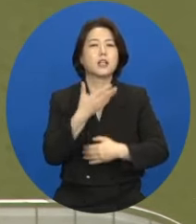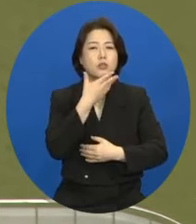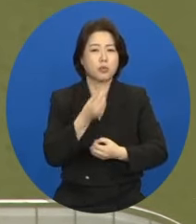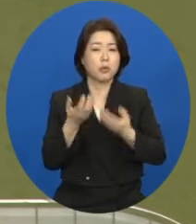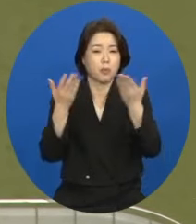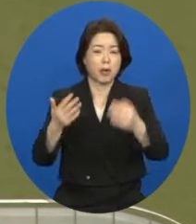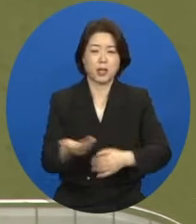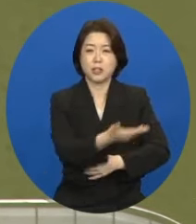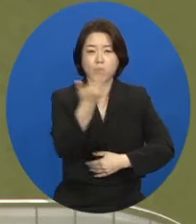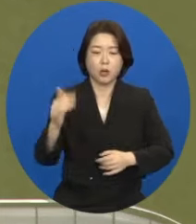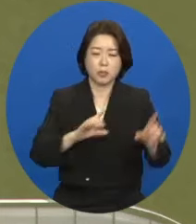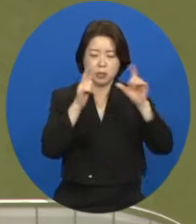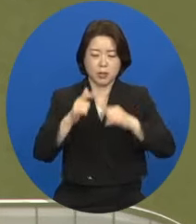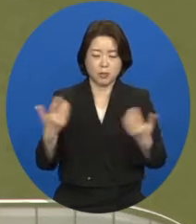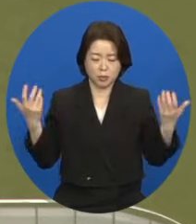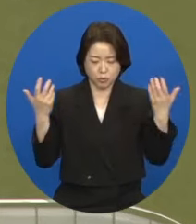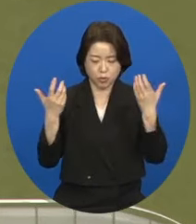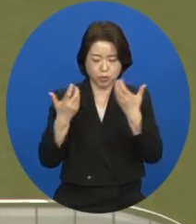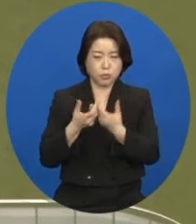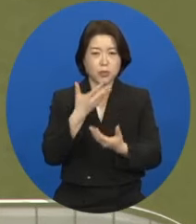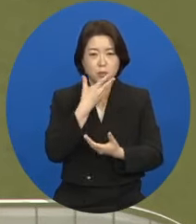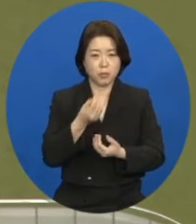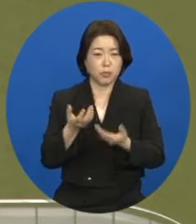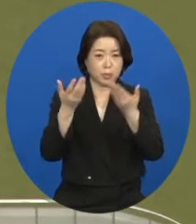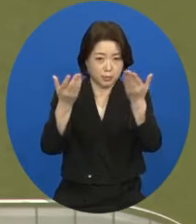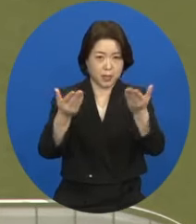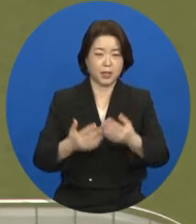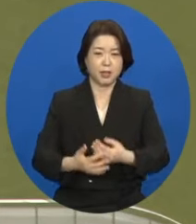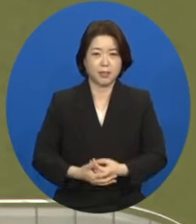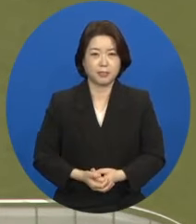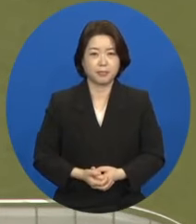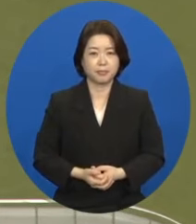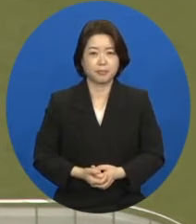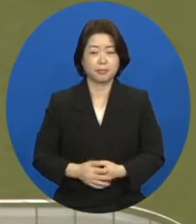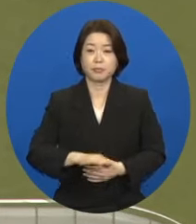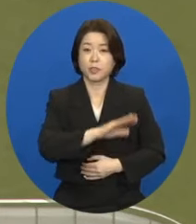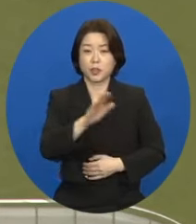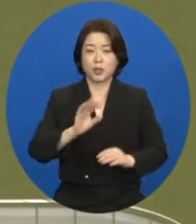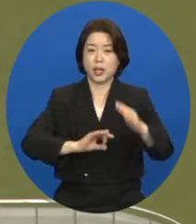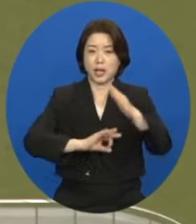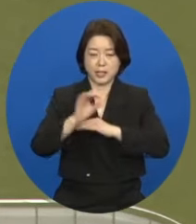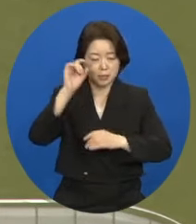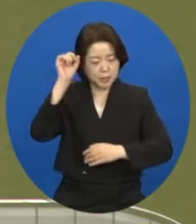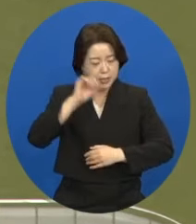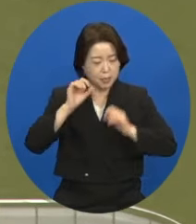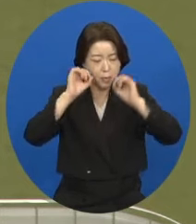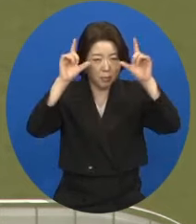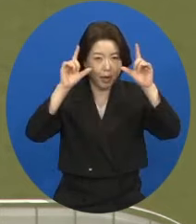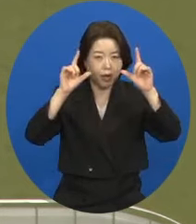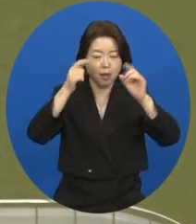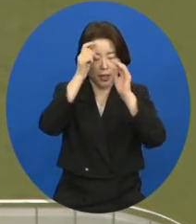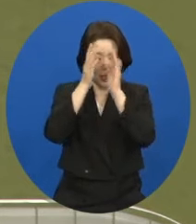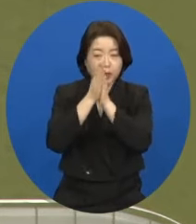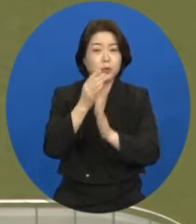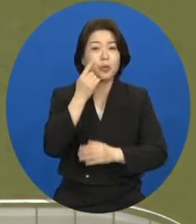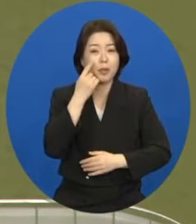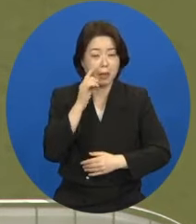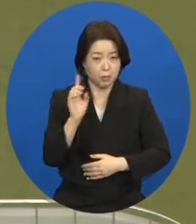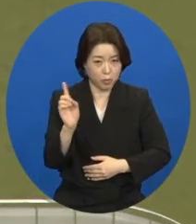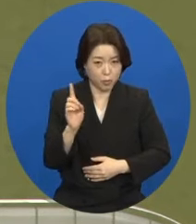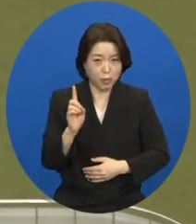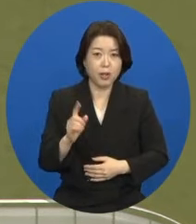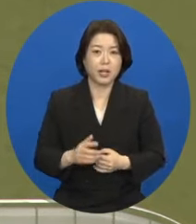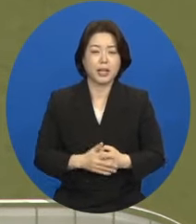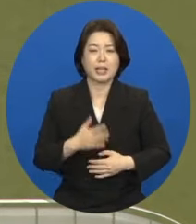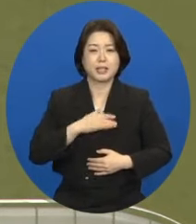삶 가운데 풍성하게 부어지기를 축복합니다. 그래서 우리가 아침에 새벽에 일어났을 때 여러분 이렇게 한번 기도해 보세요.